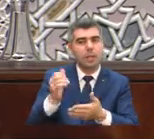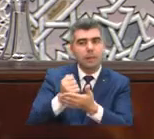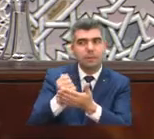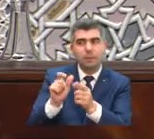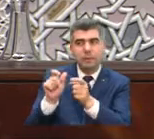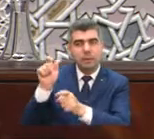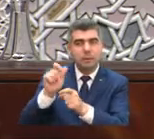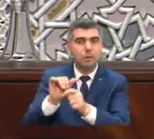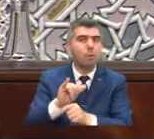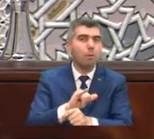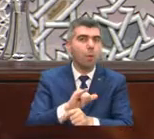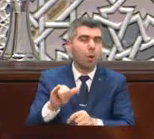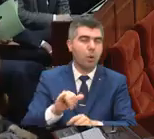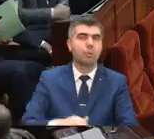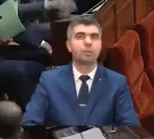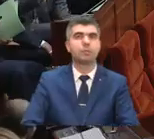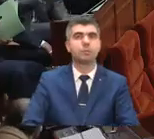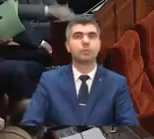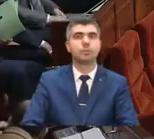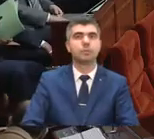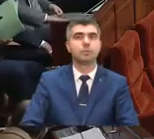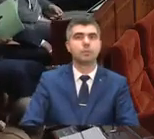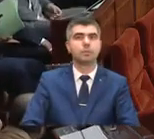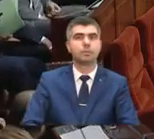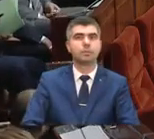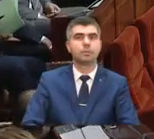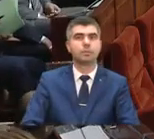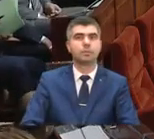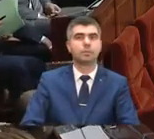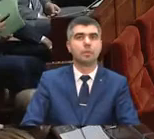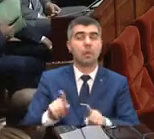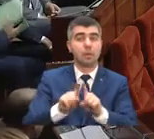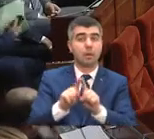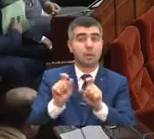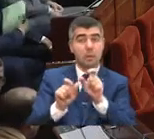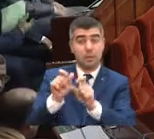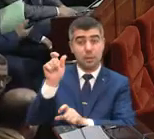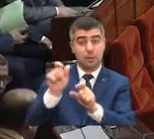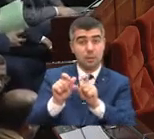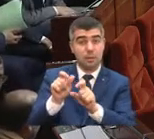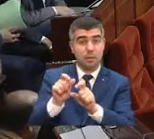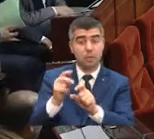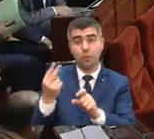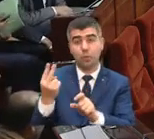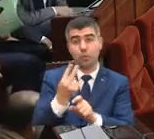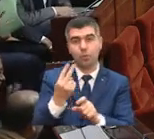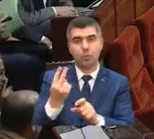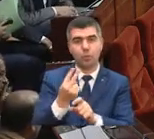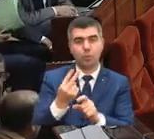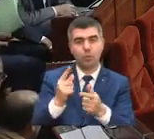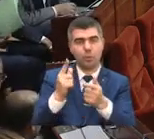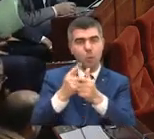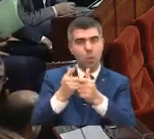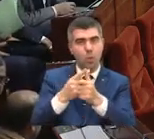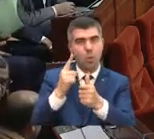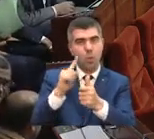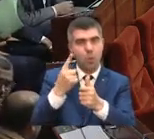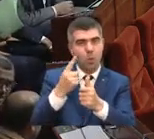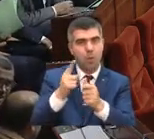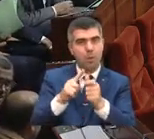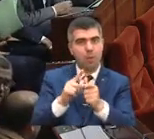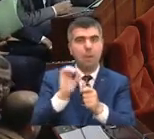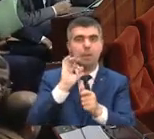المستفيدين من هذه الأملاك كاين جوج الأنواع، كاين النوع الاول اللي هو مذوي